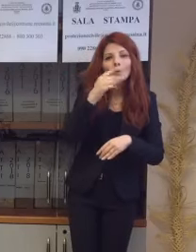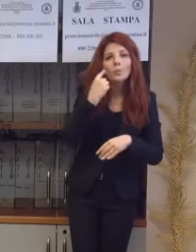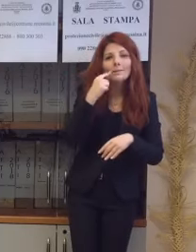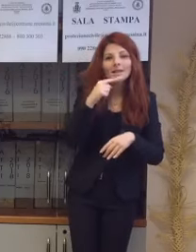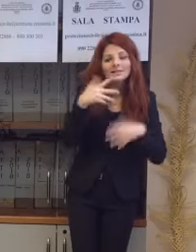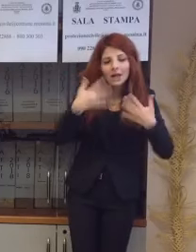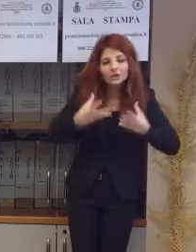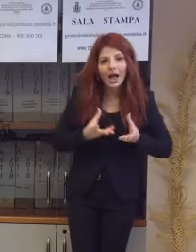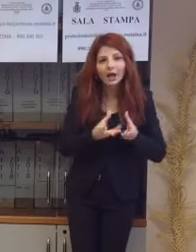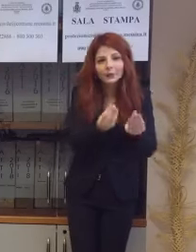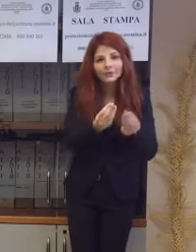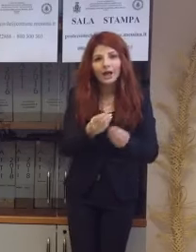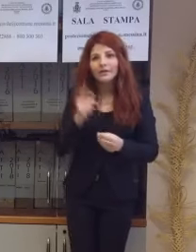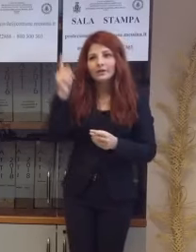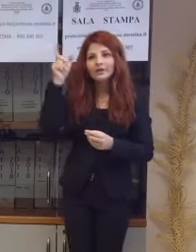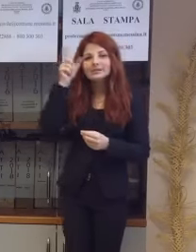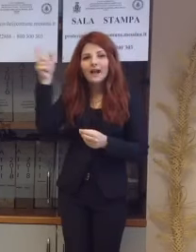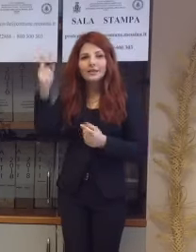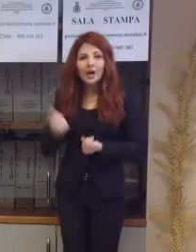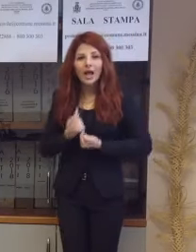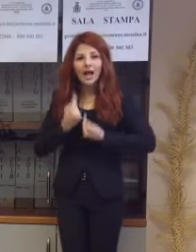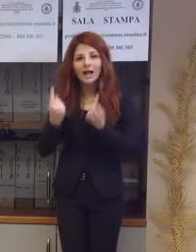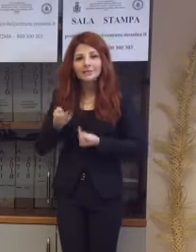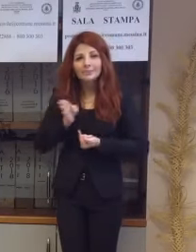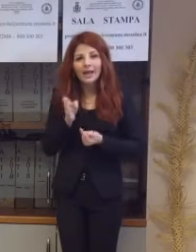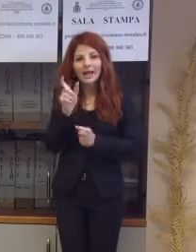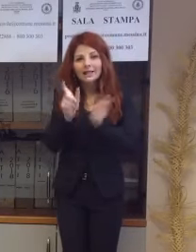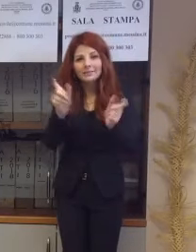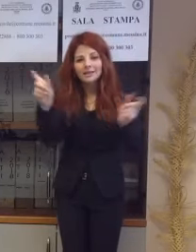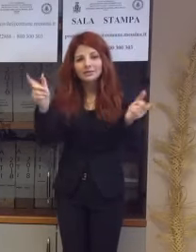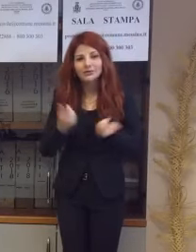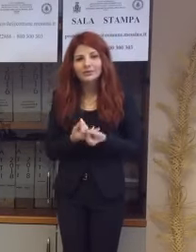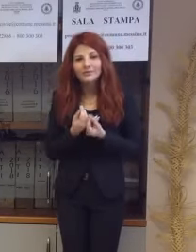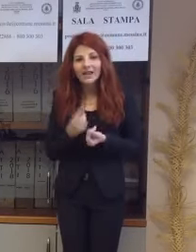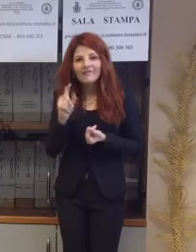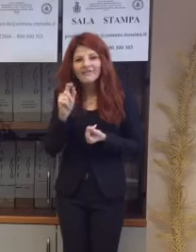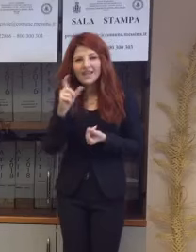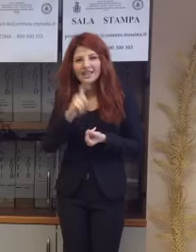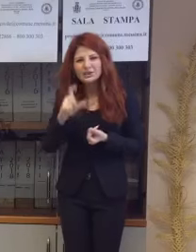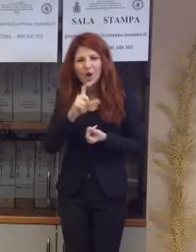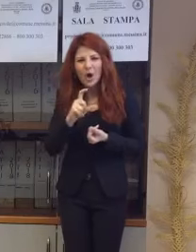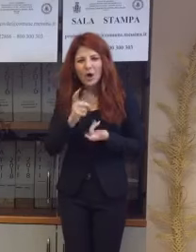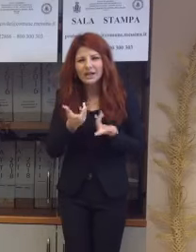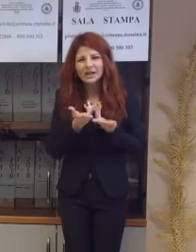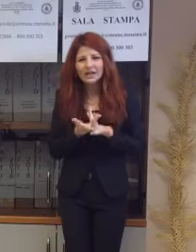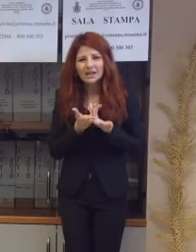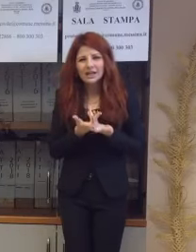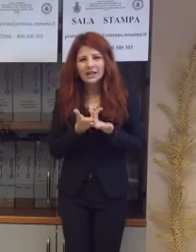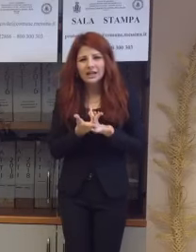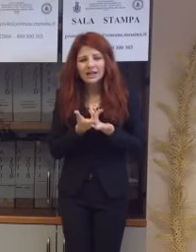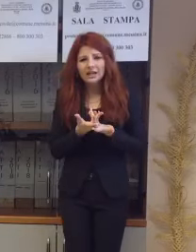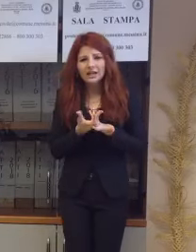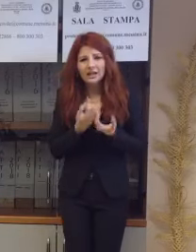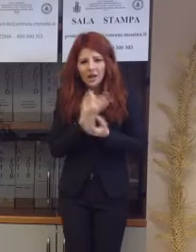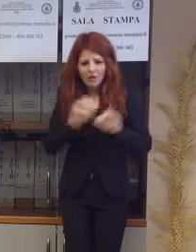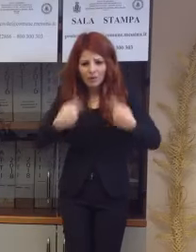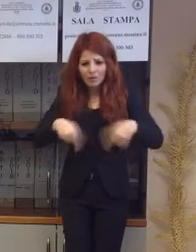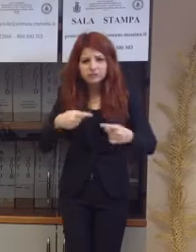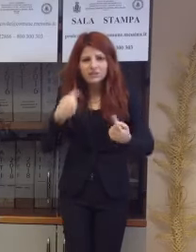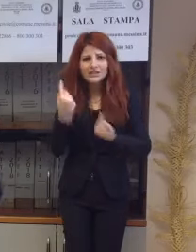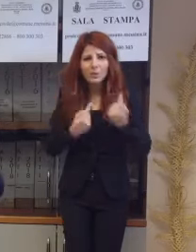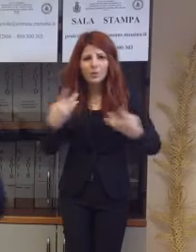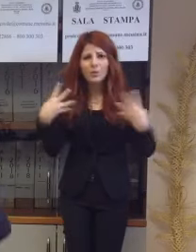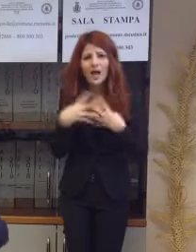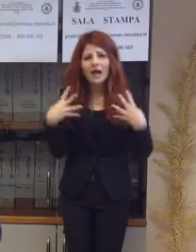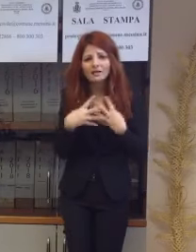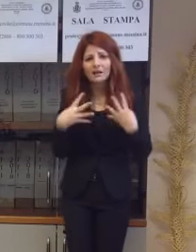cosa sarebbe successo. Ecco qual è il tema. Perché è inutile che quando si è in tempi di guerra come questi,